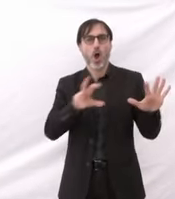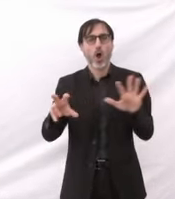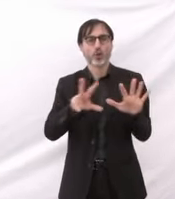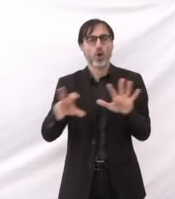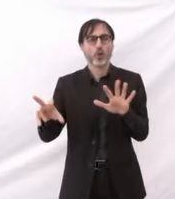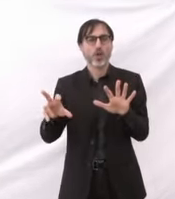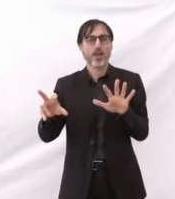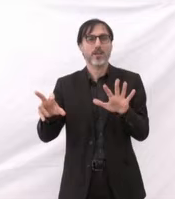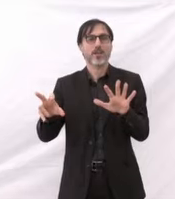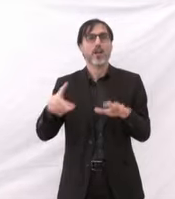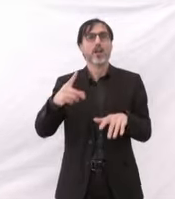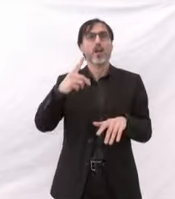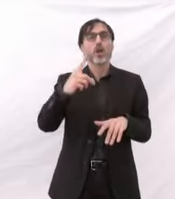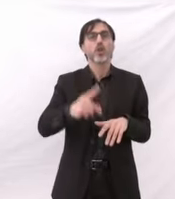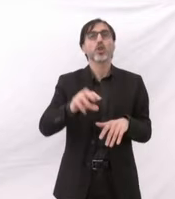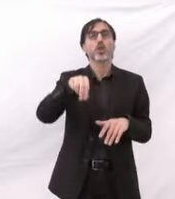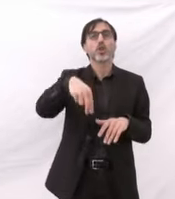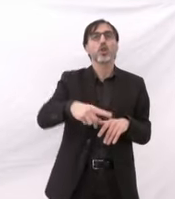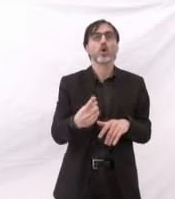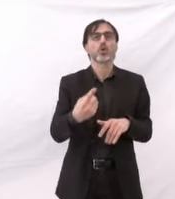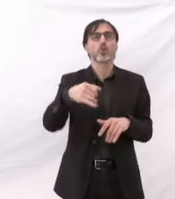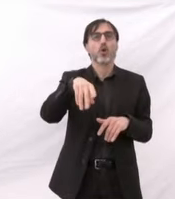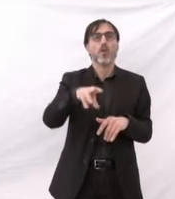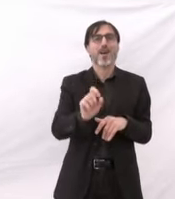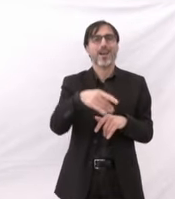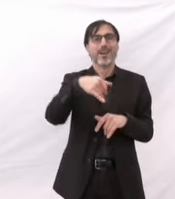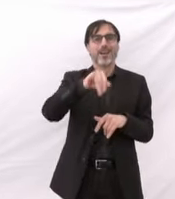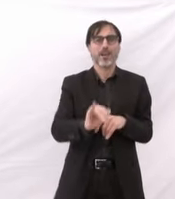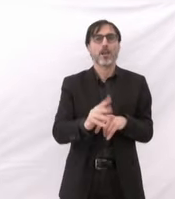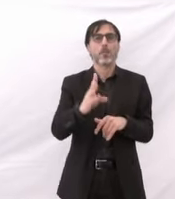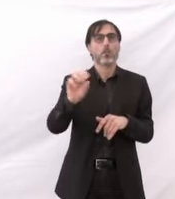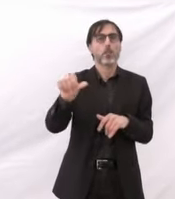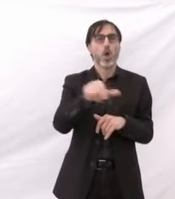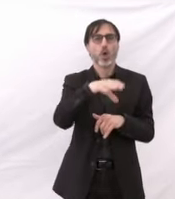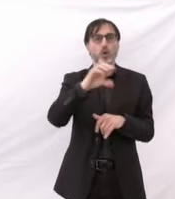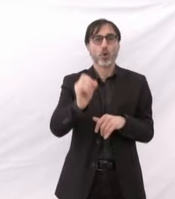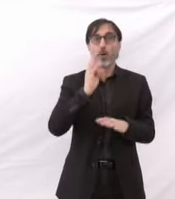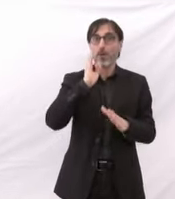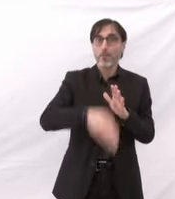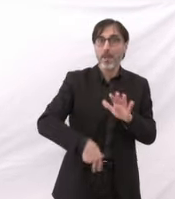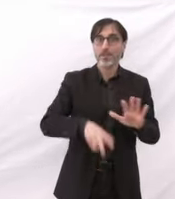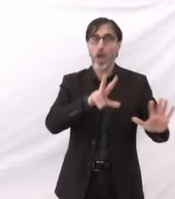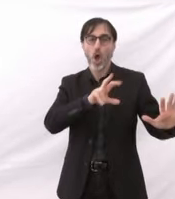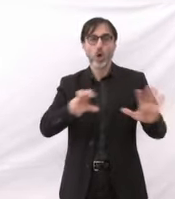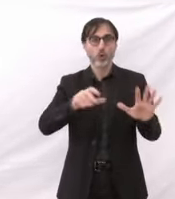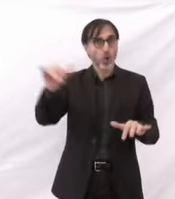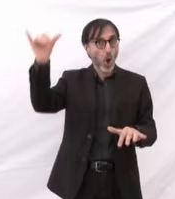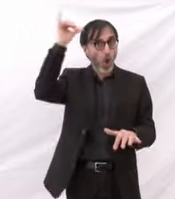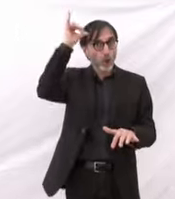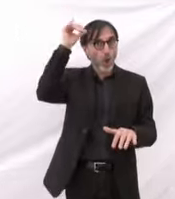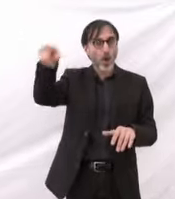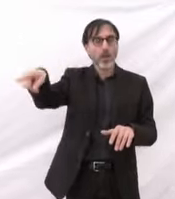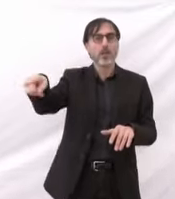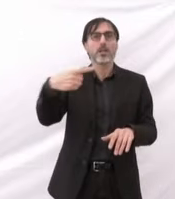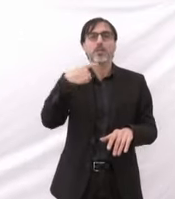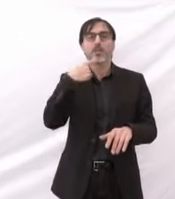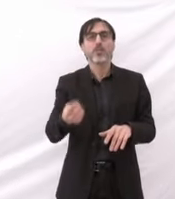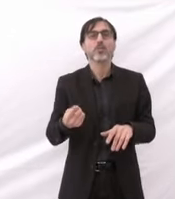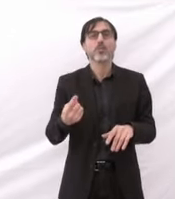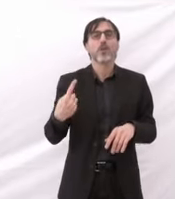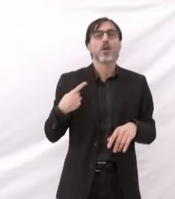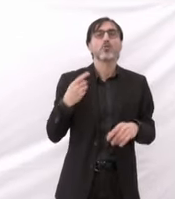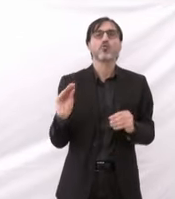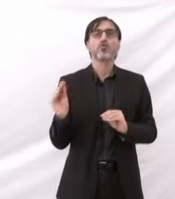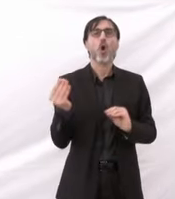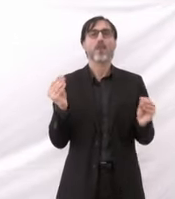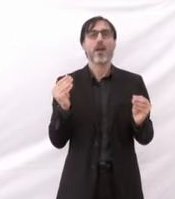che ha fatto Don Giovanni Bosco, perché a metà dell'Ottocento a Torino si parlava delle bande